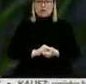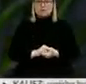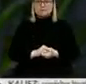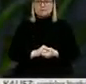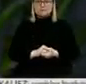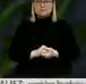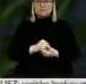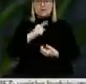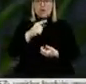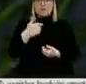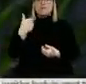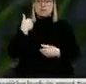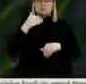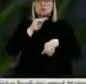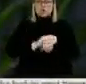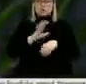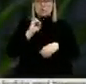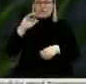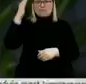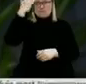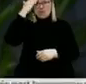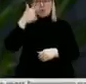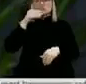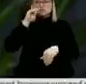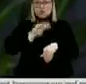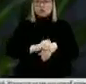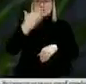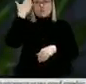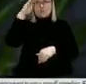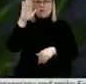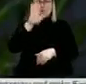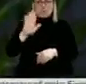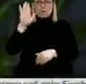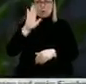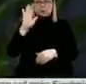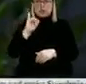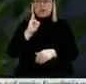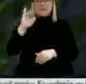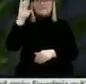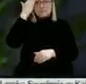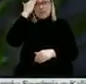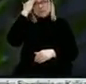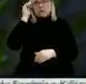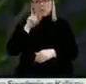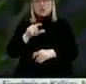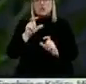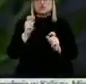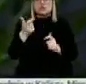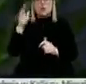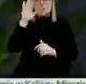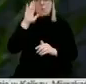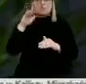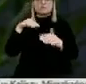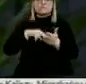On był pogodzony z tym, bo wiedział, on się pogodził z wolą boską. I po prostu wiedział, że to, co Bóg dla niego